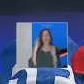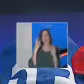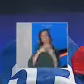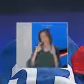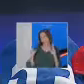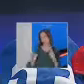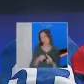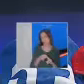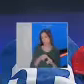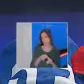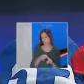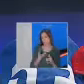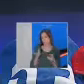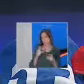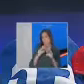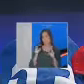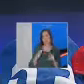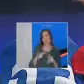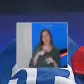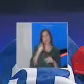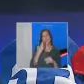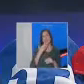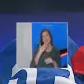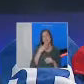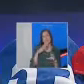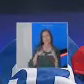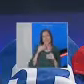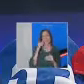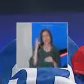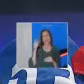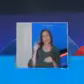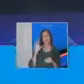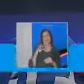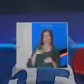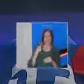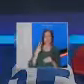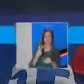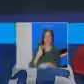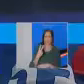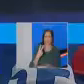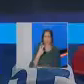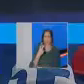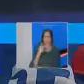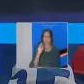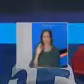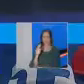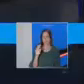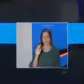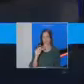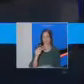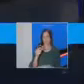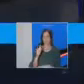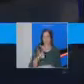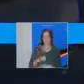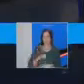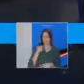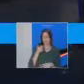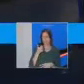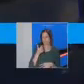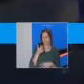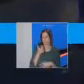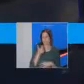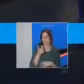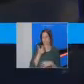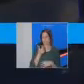לדבר על הדבר הכי חשוב בעולם כולו, ביקום, הקול היהודי בבחירות בארצות הברית. איתנו נמצא עוד שתיים. עדינה ווגל אלון, מנהלת ג'י